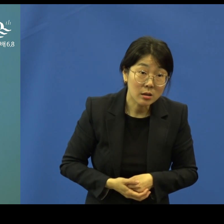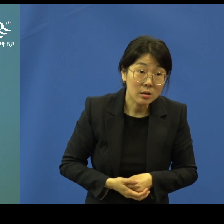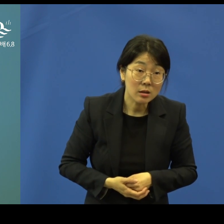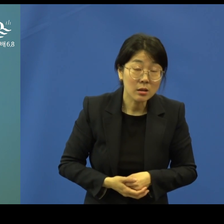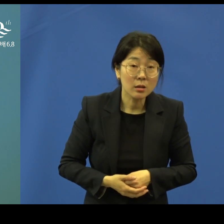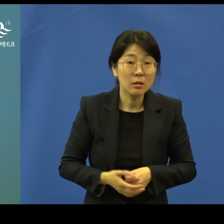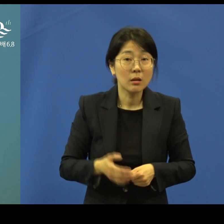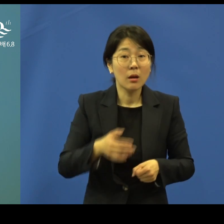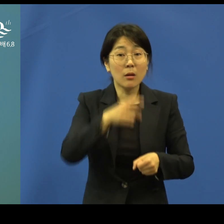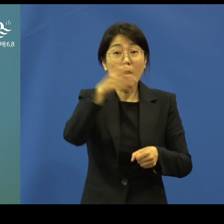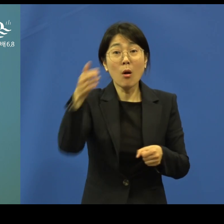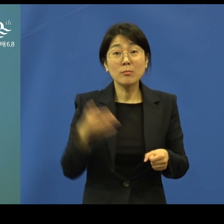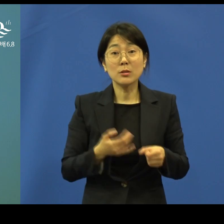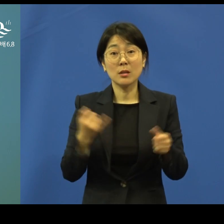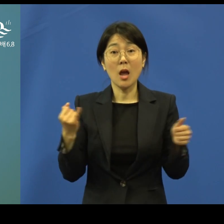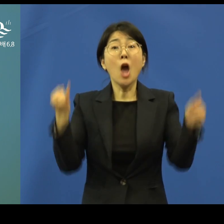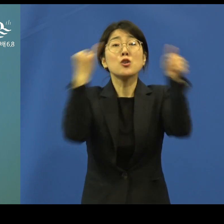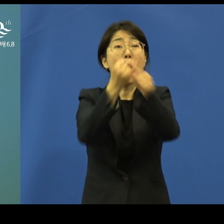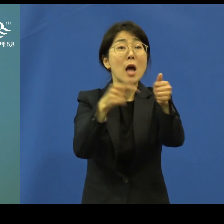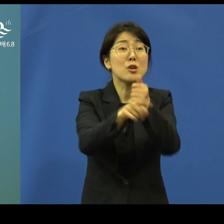아닌가요?